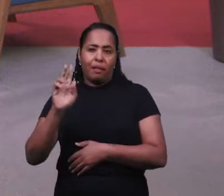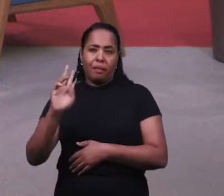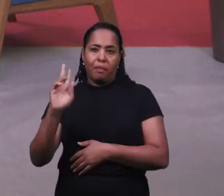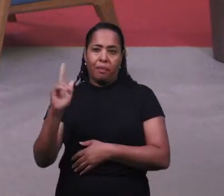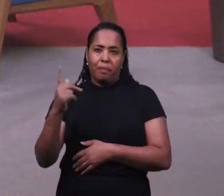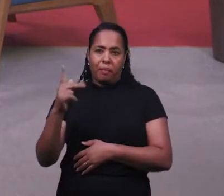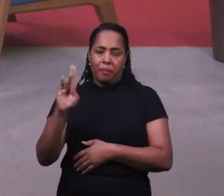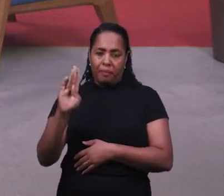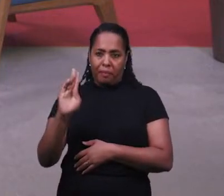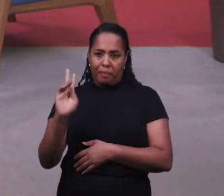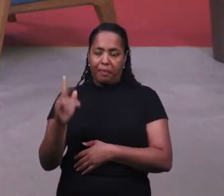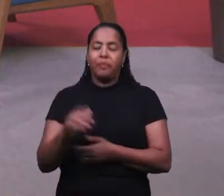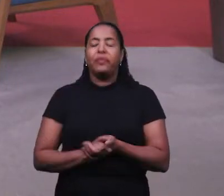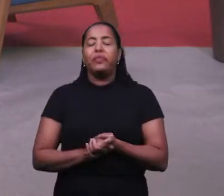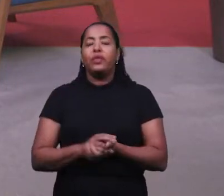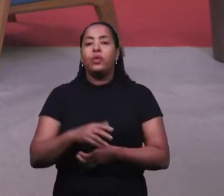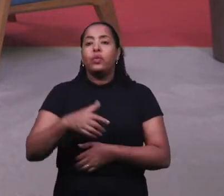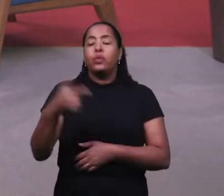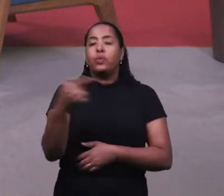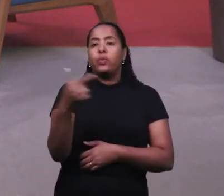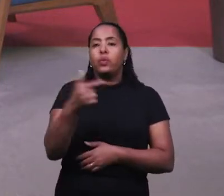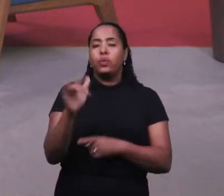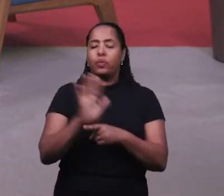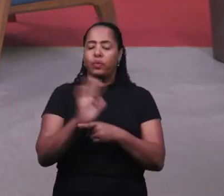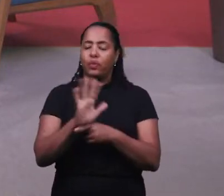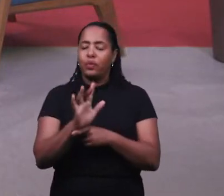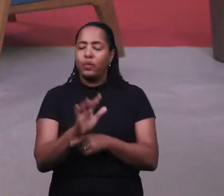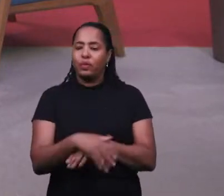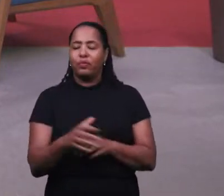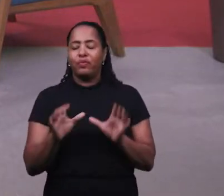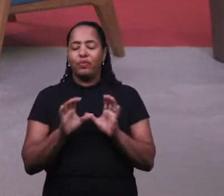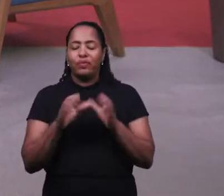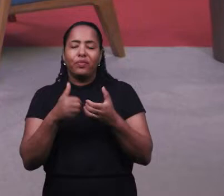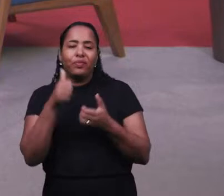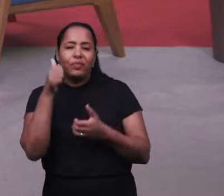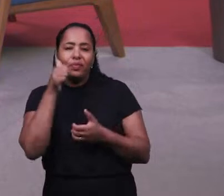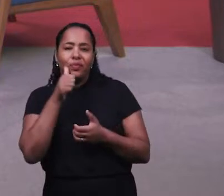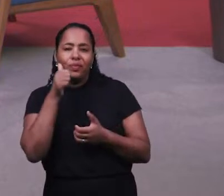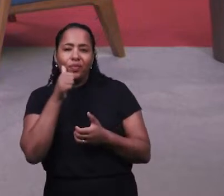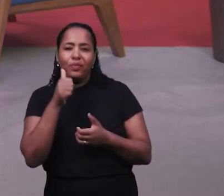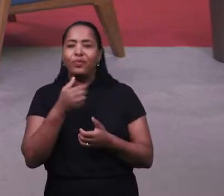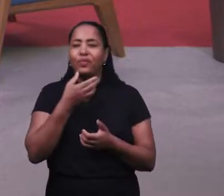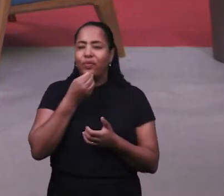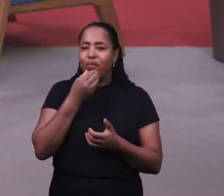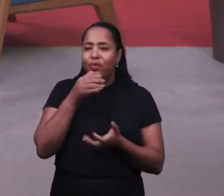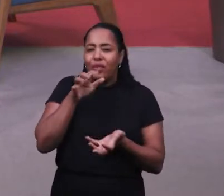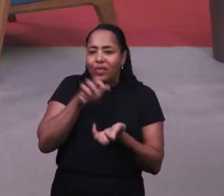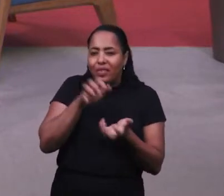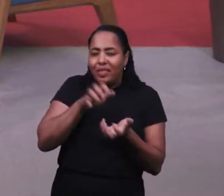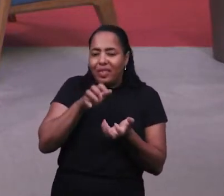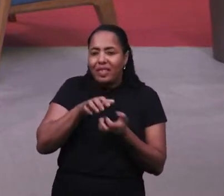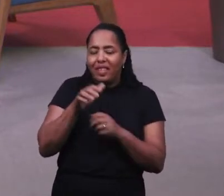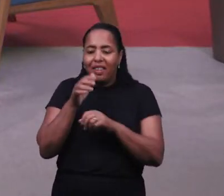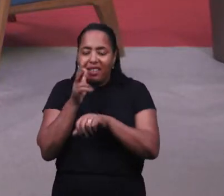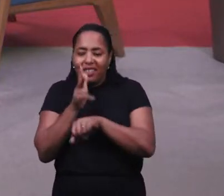dans la ville de Belo Horizonte, au Minas Gerais. Et le deuxième, c'est un couple de personnes âgées qui ont